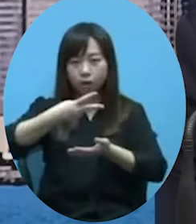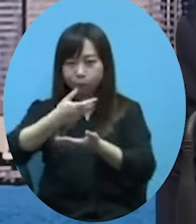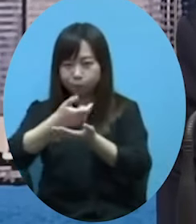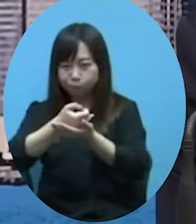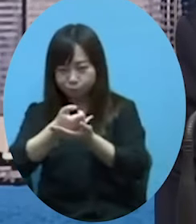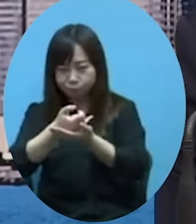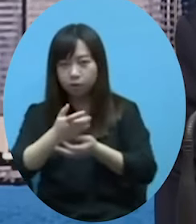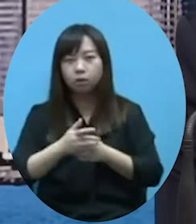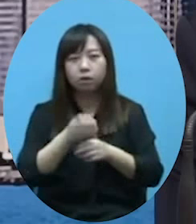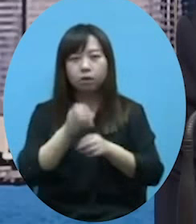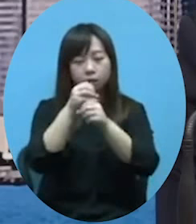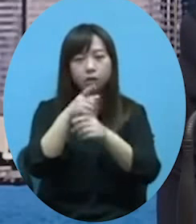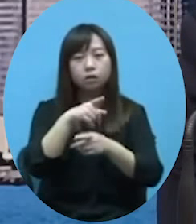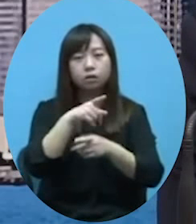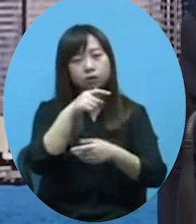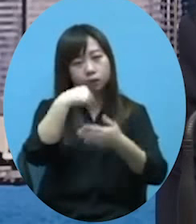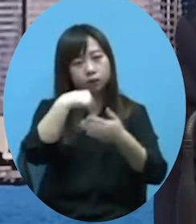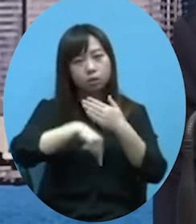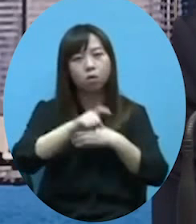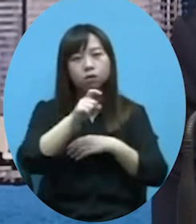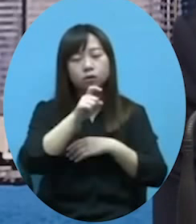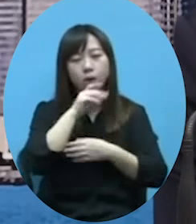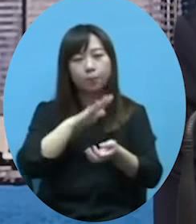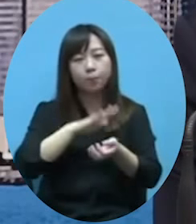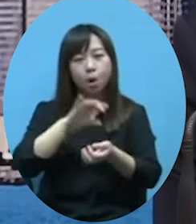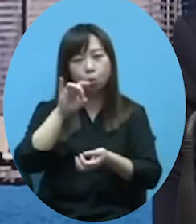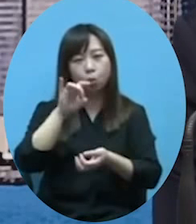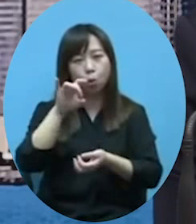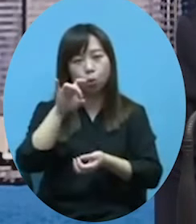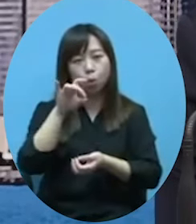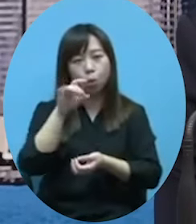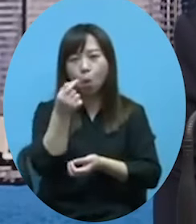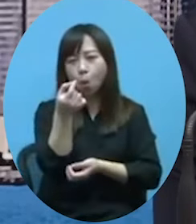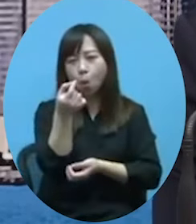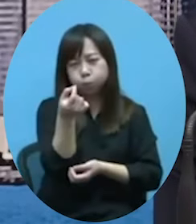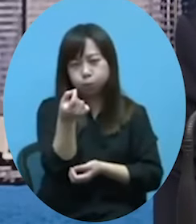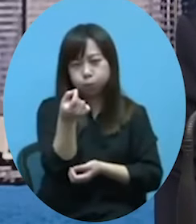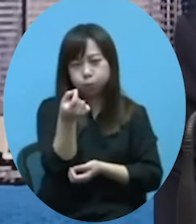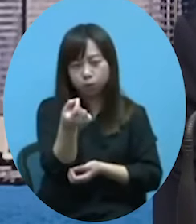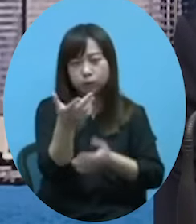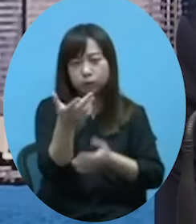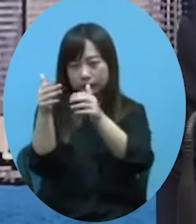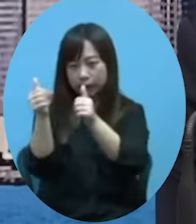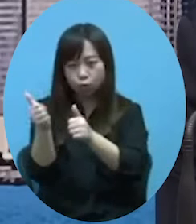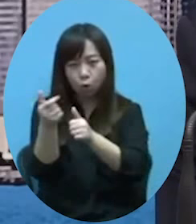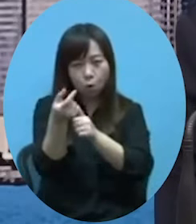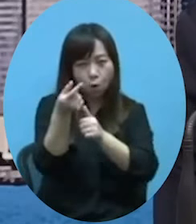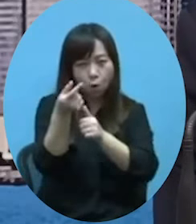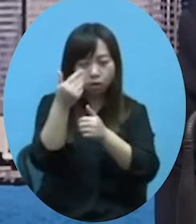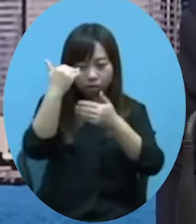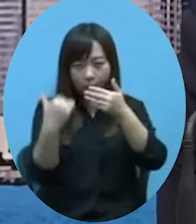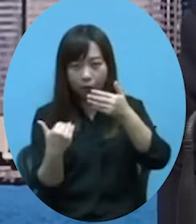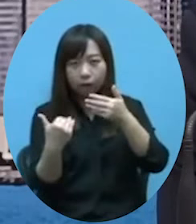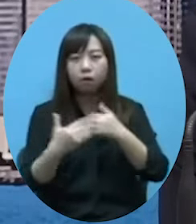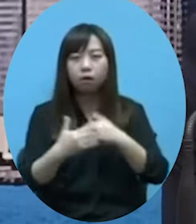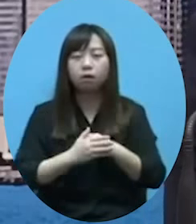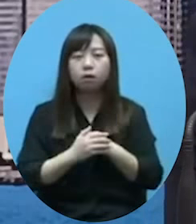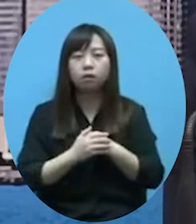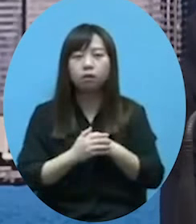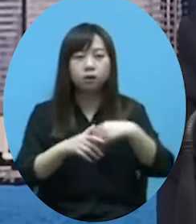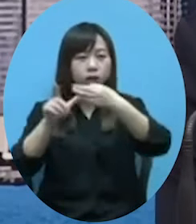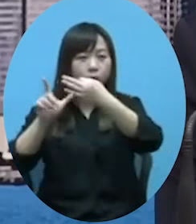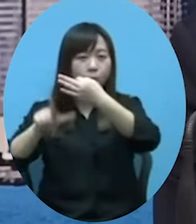呢的而確呢找到它那個病毒的含量是非常但一般來說比較低的而是在